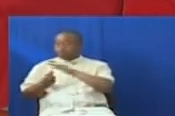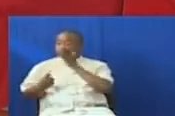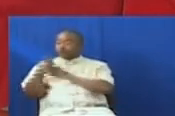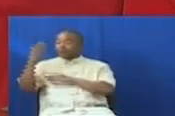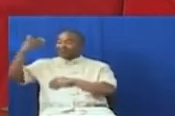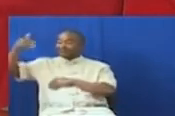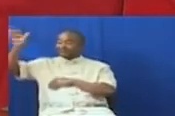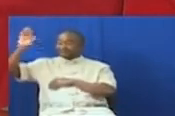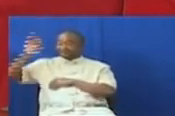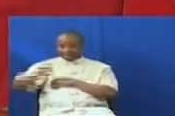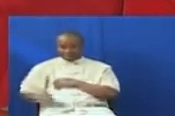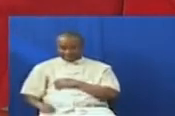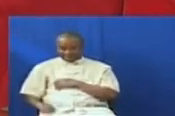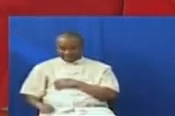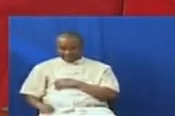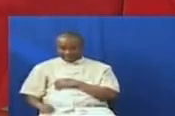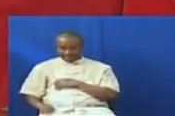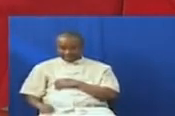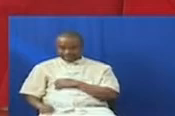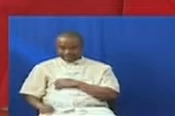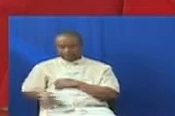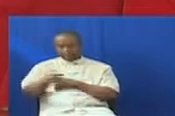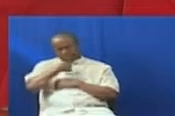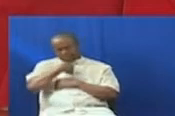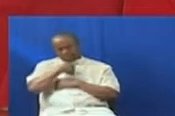Mimi niombe serikali